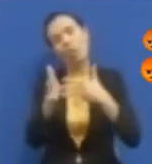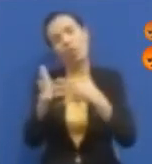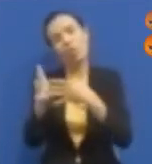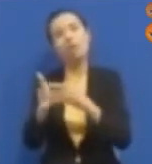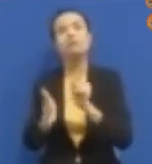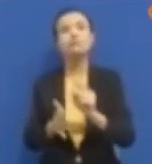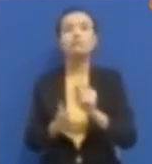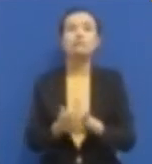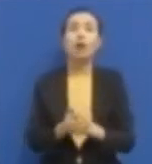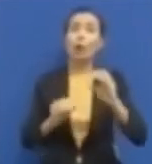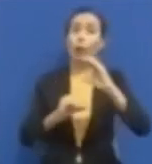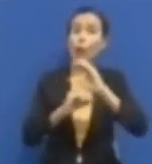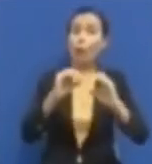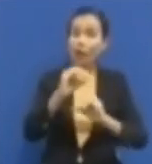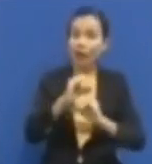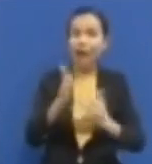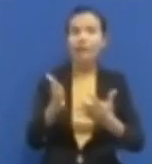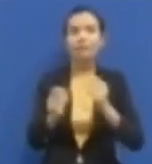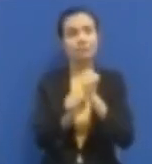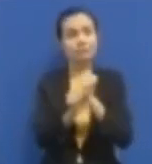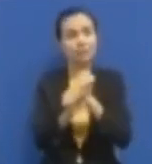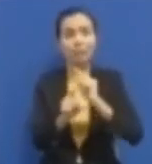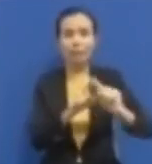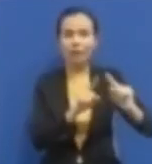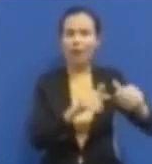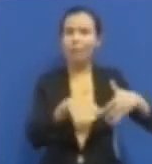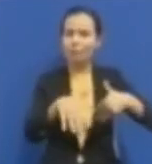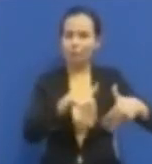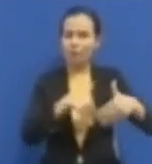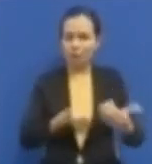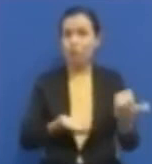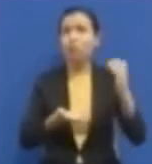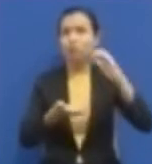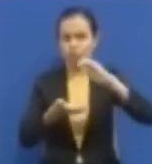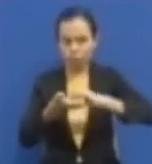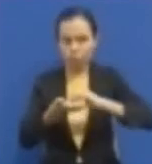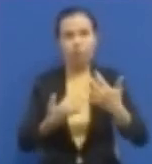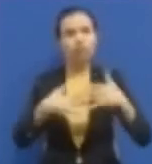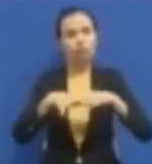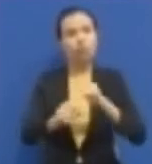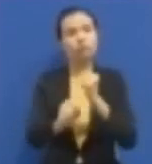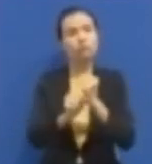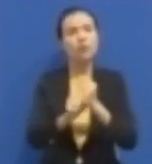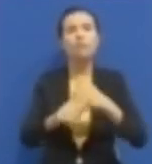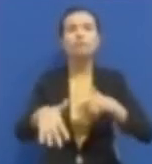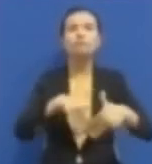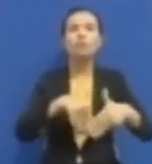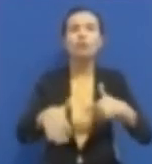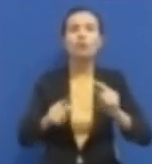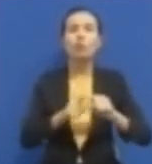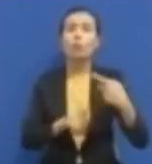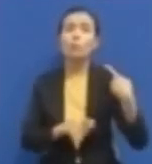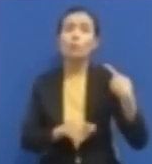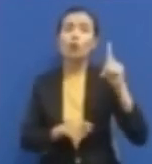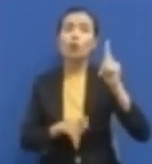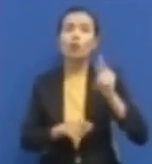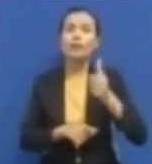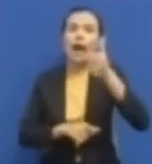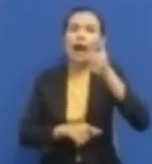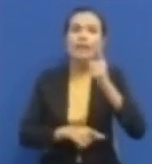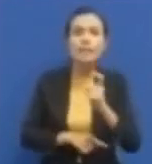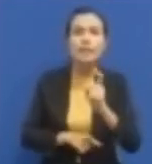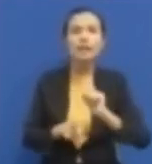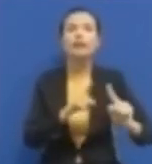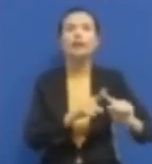การออกแบบโครงการควรจะให้ประชาชนได้มีส่วนร่วมโดยเฉพาะประชาชนที่มีส่วนได้เสียให้มากที่สุดเท่าที่จะทำ